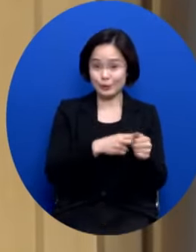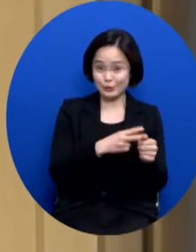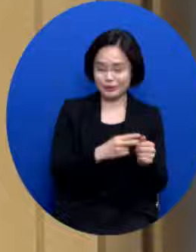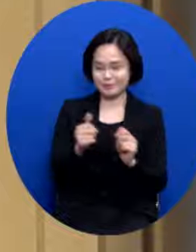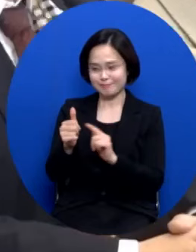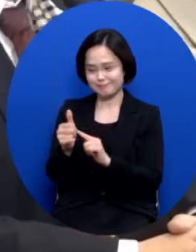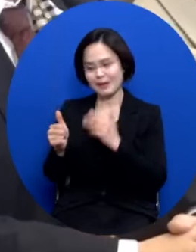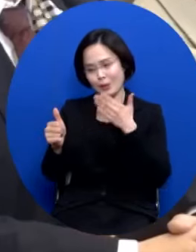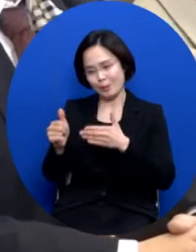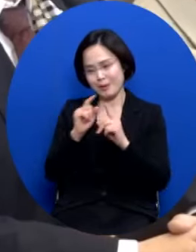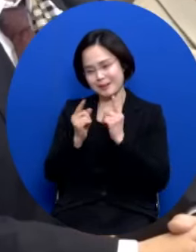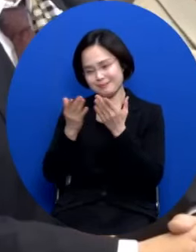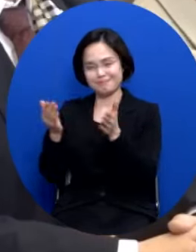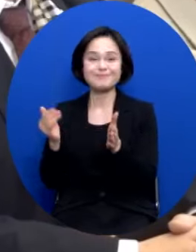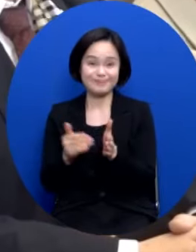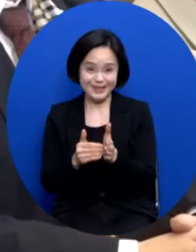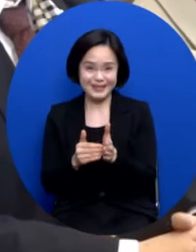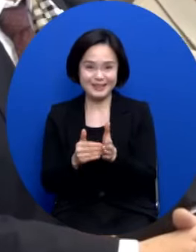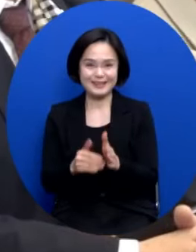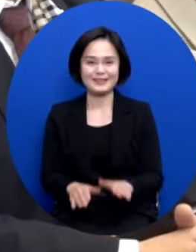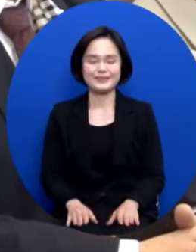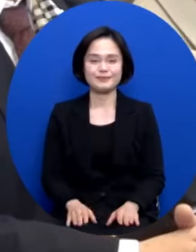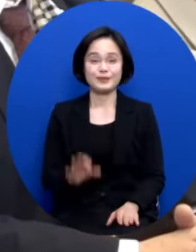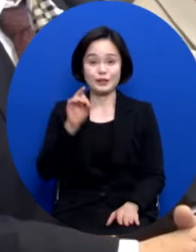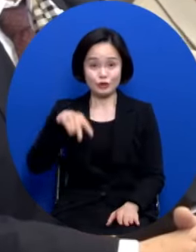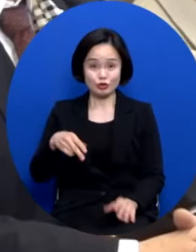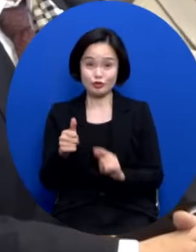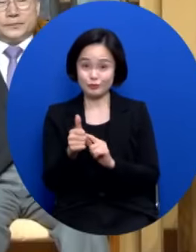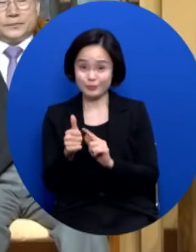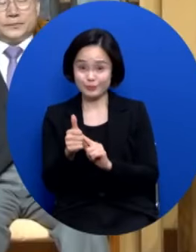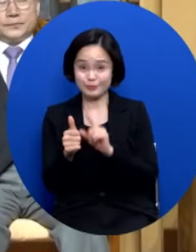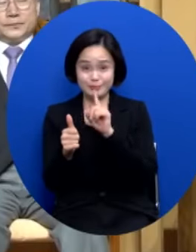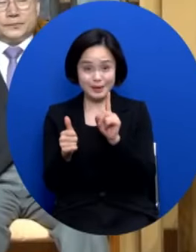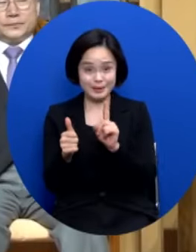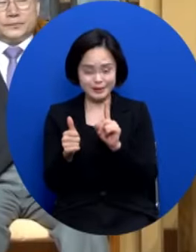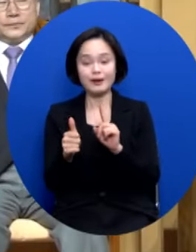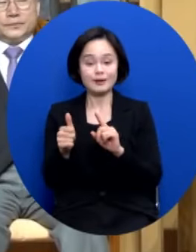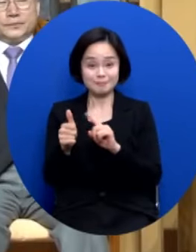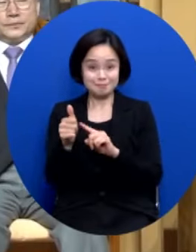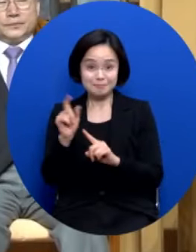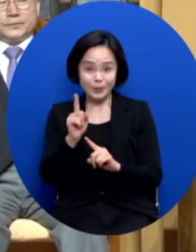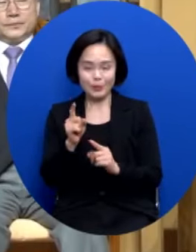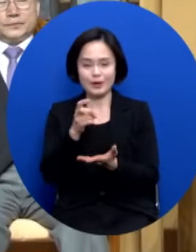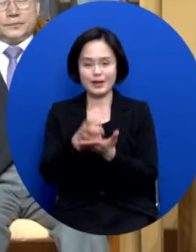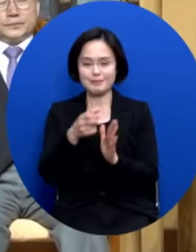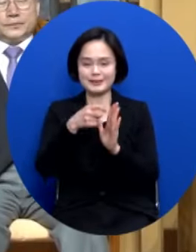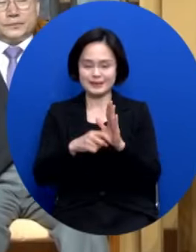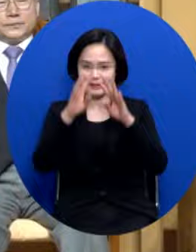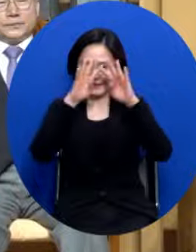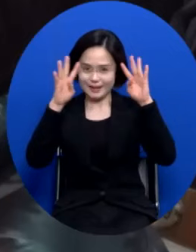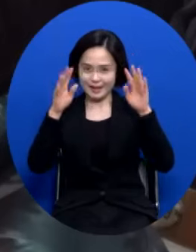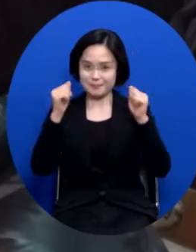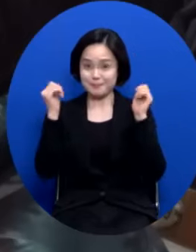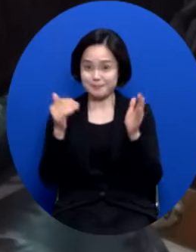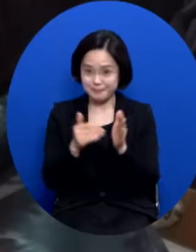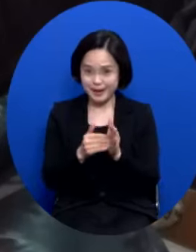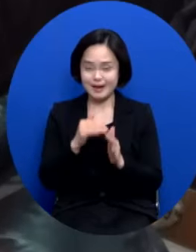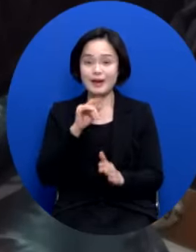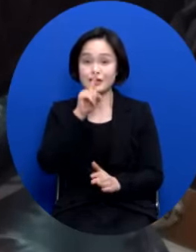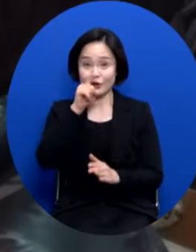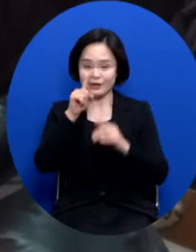권면의 말씀을 전했습니다. 유경동 신임 총장은 감신대 신학과와 연세대 사회학을 전공했으며